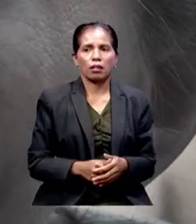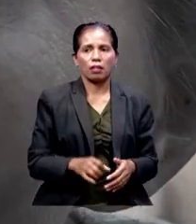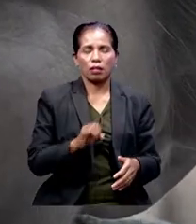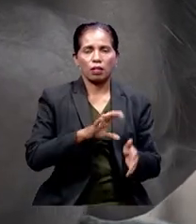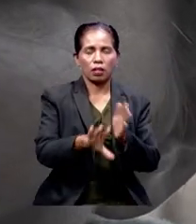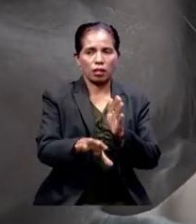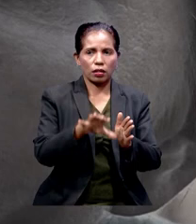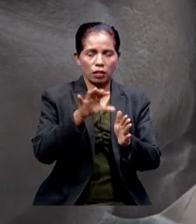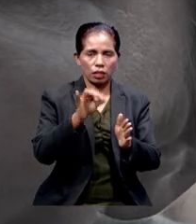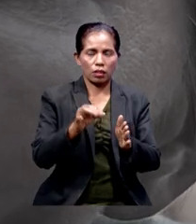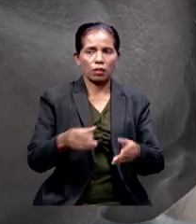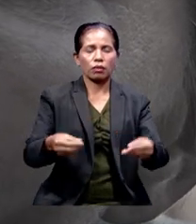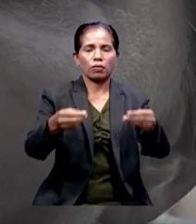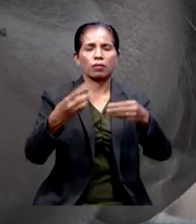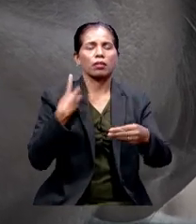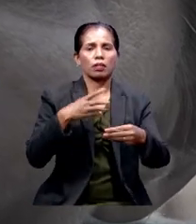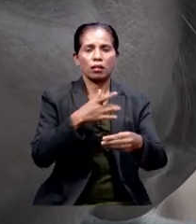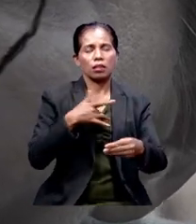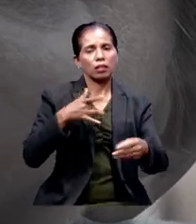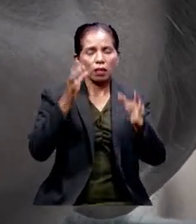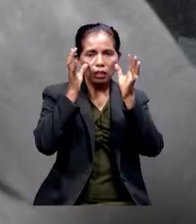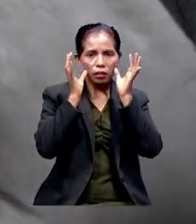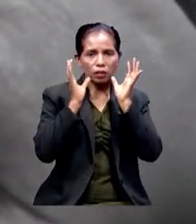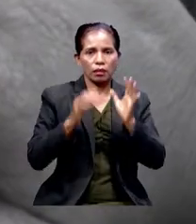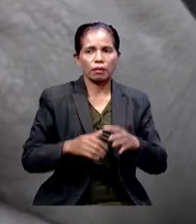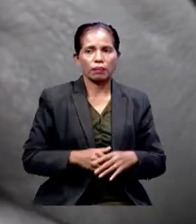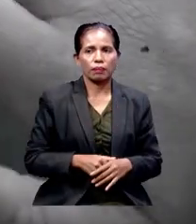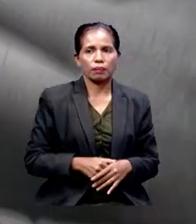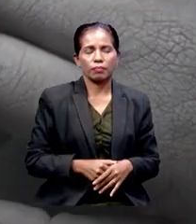tan tan sana mesuai tan bayi tan itu cinta tristi.